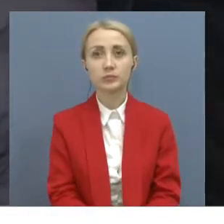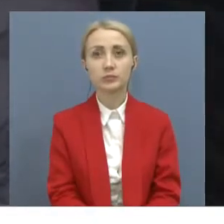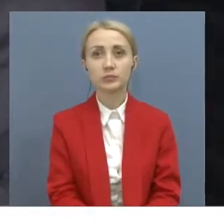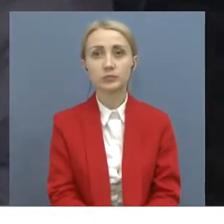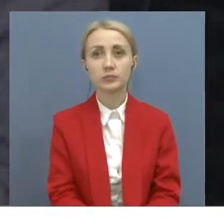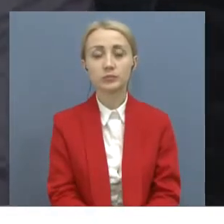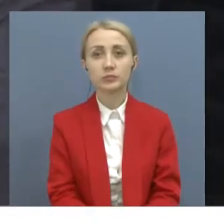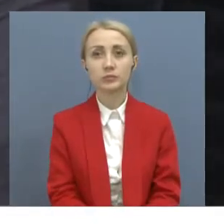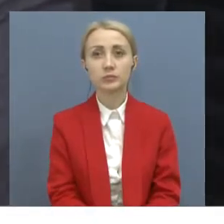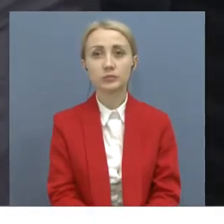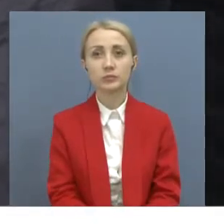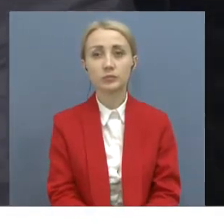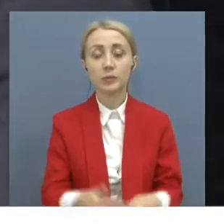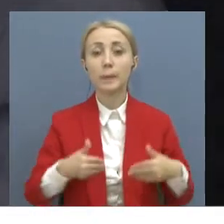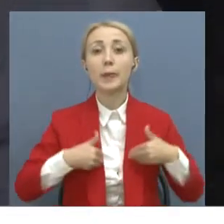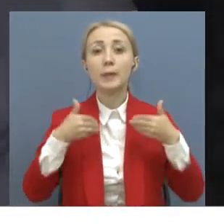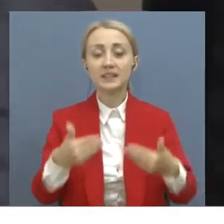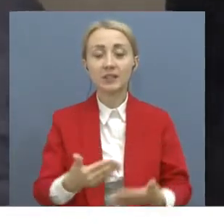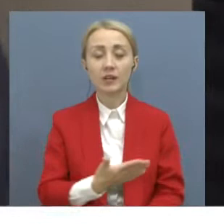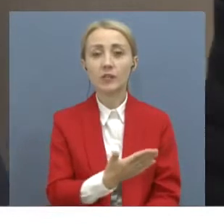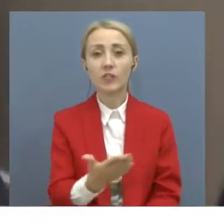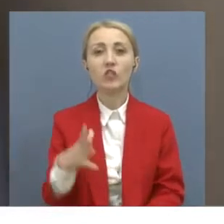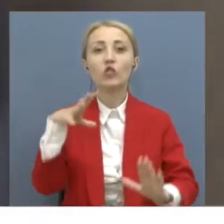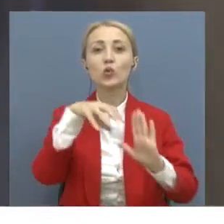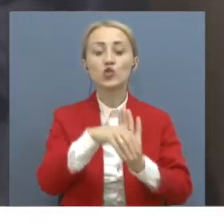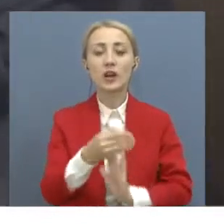Поздравит Нурлан Каевича и вручит удостоверение.